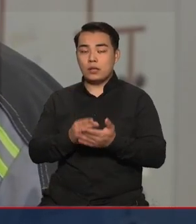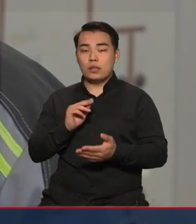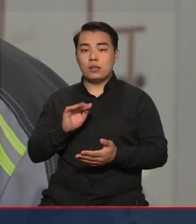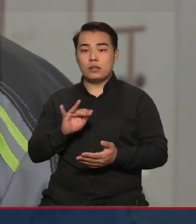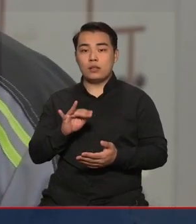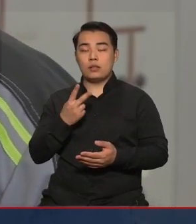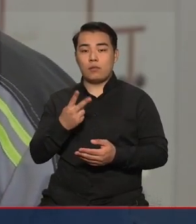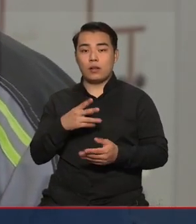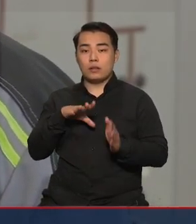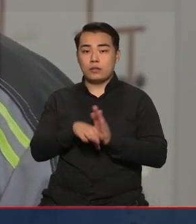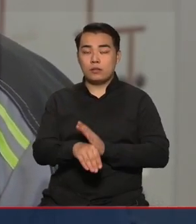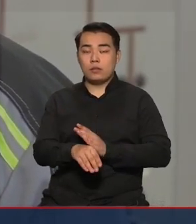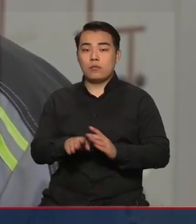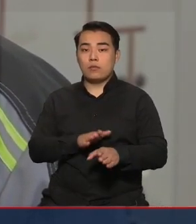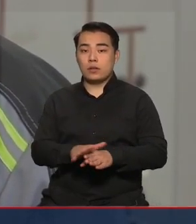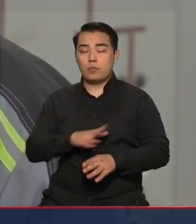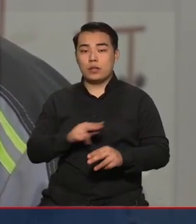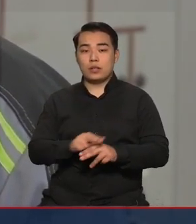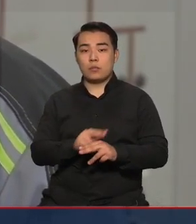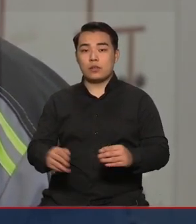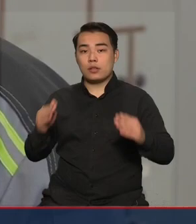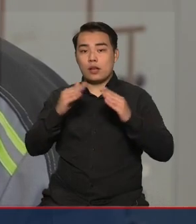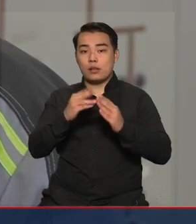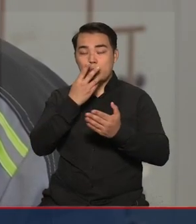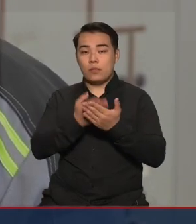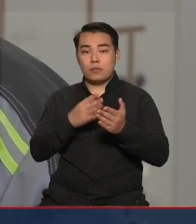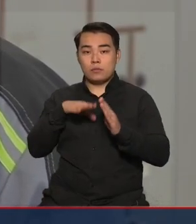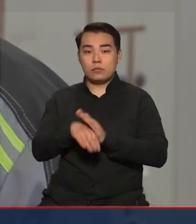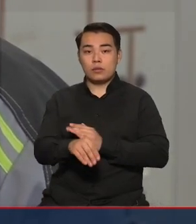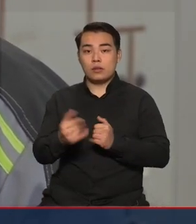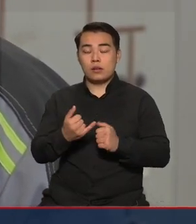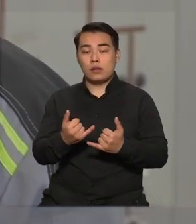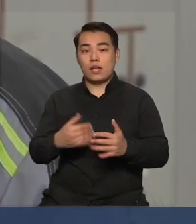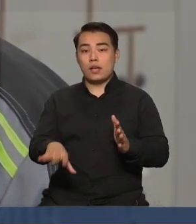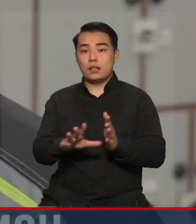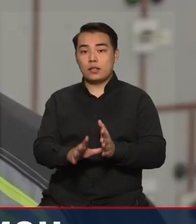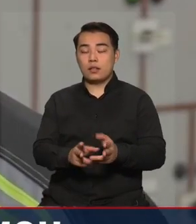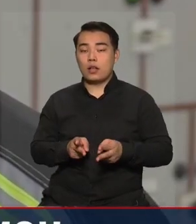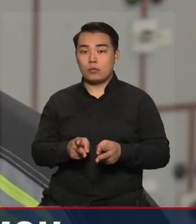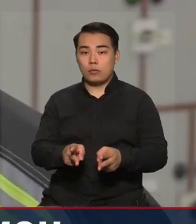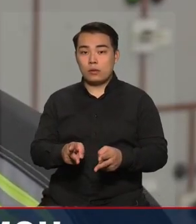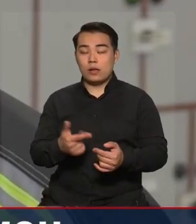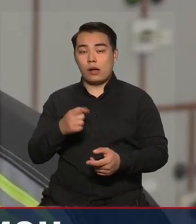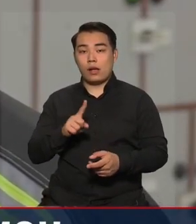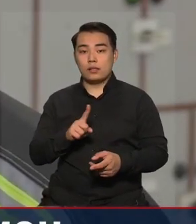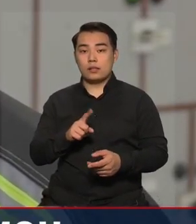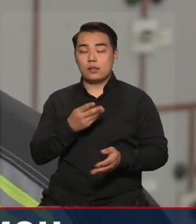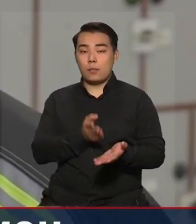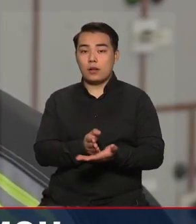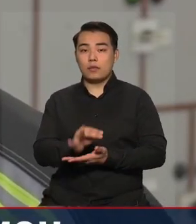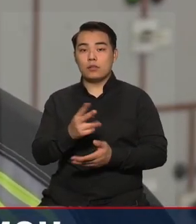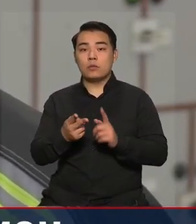текущих. Выполнен ремонт зданий и сооружений, кровли энергетических котлов, газоходов и